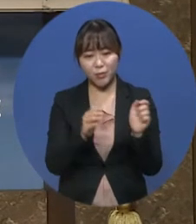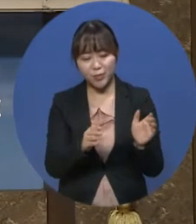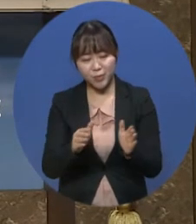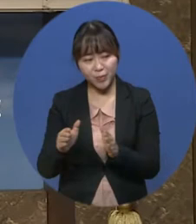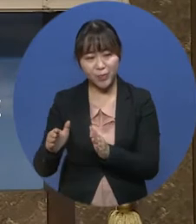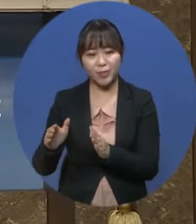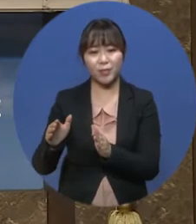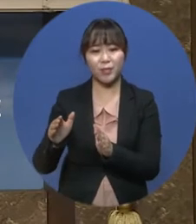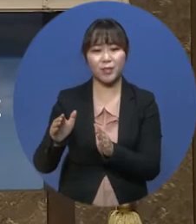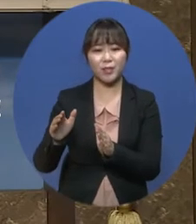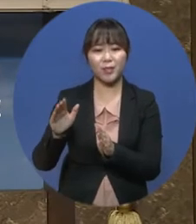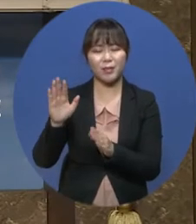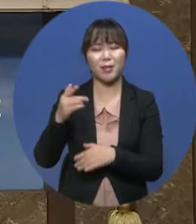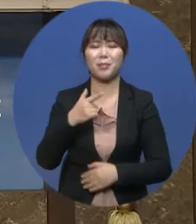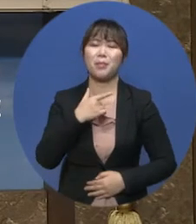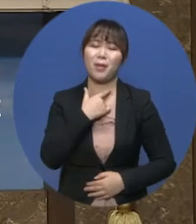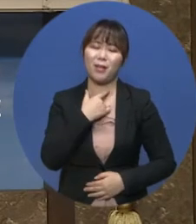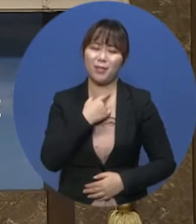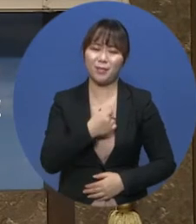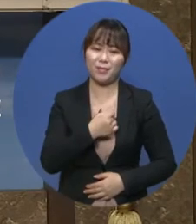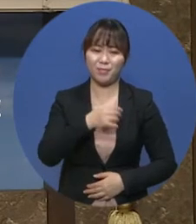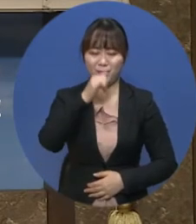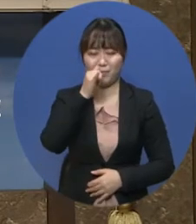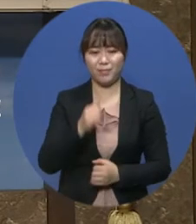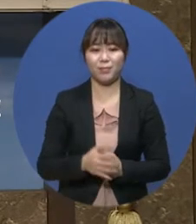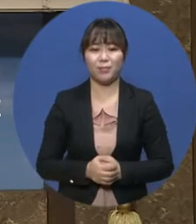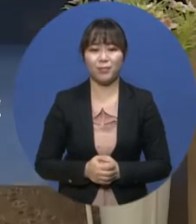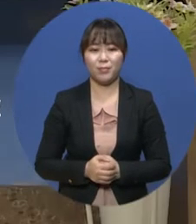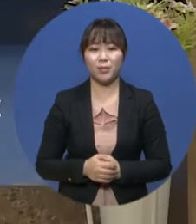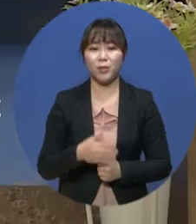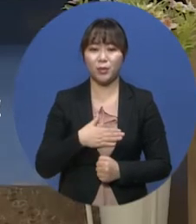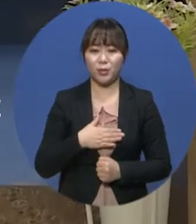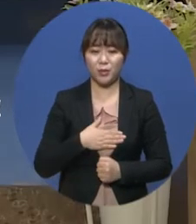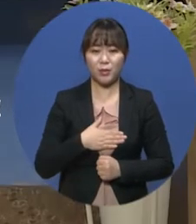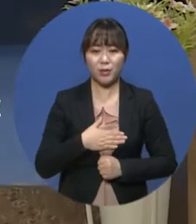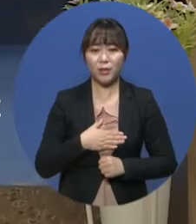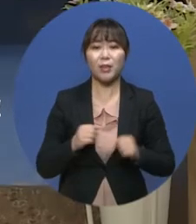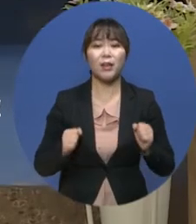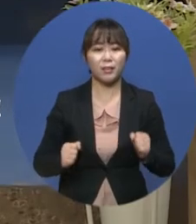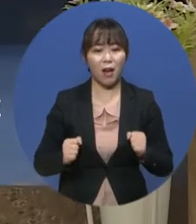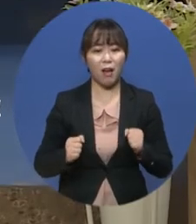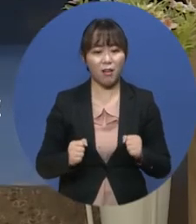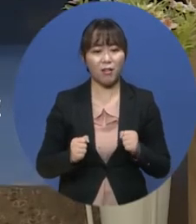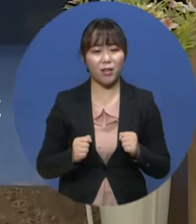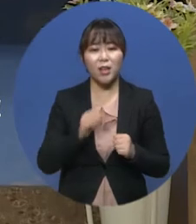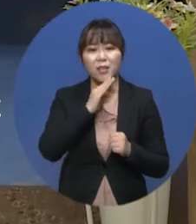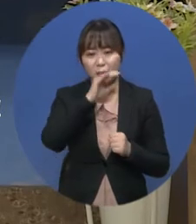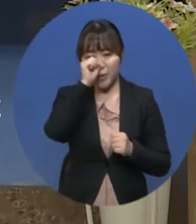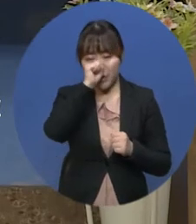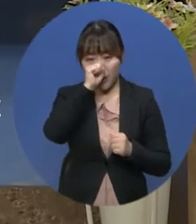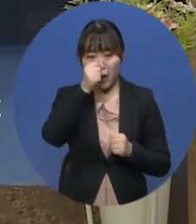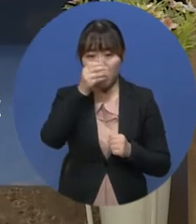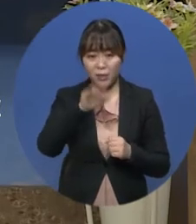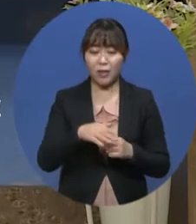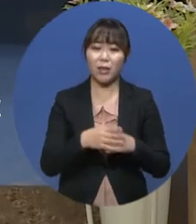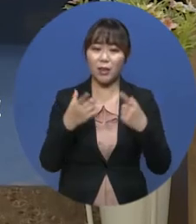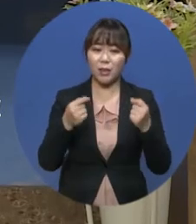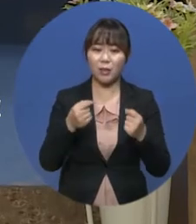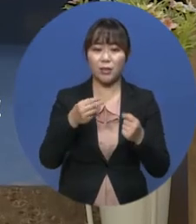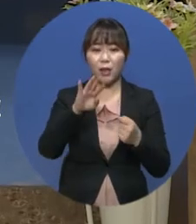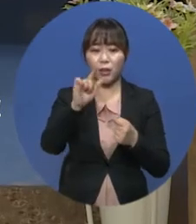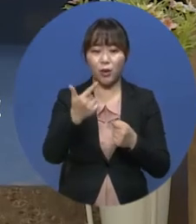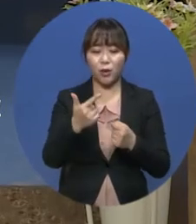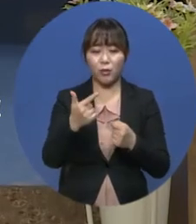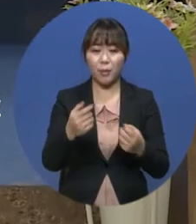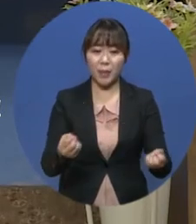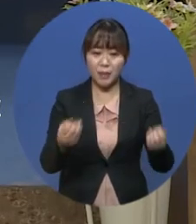마련이 됐으면 하는 바람이 있어요 저도 달리게 하는 것을 참 좋아하는데요 이런 페스티벌은